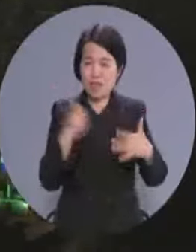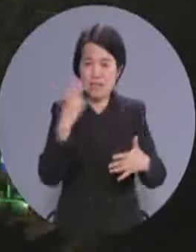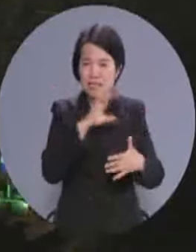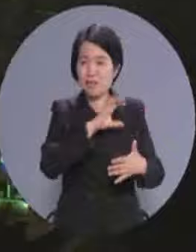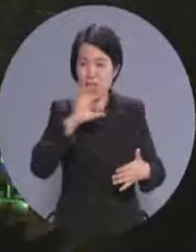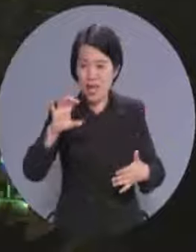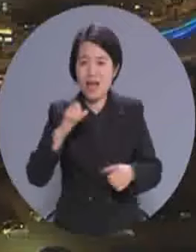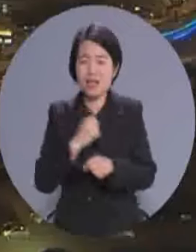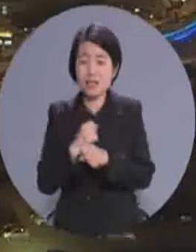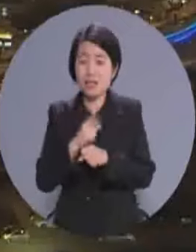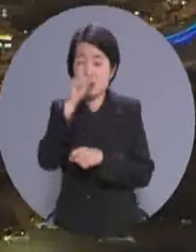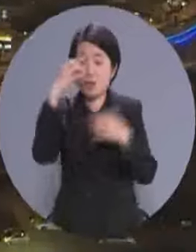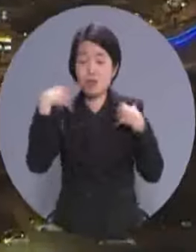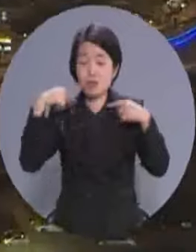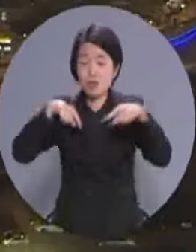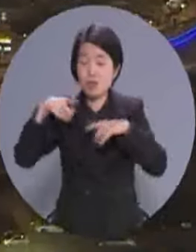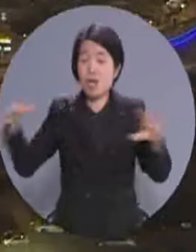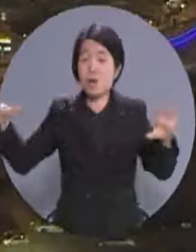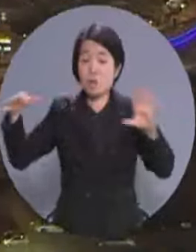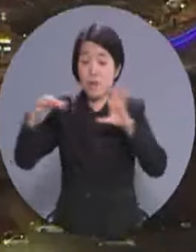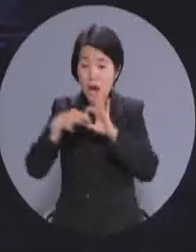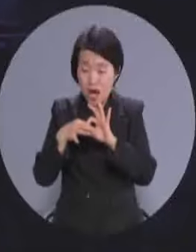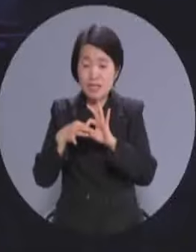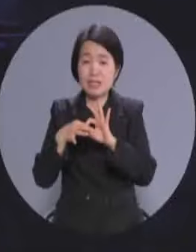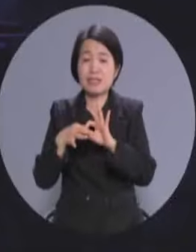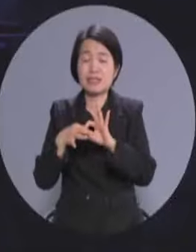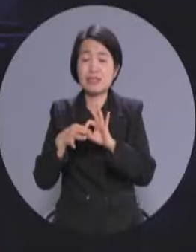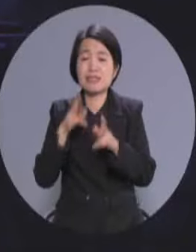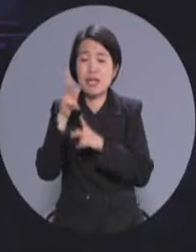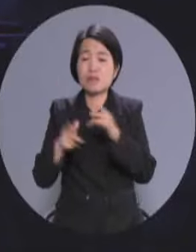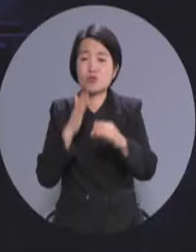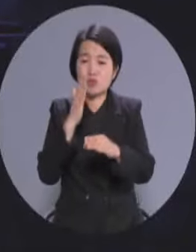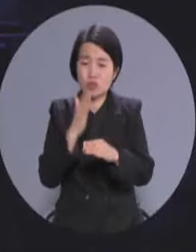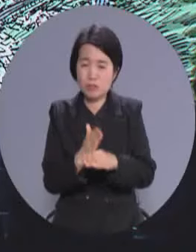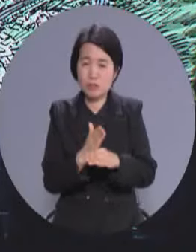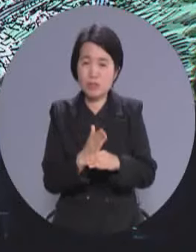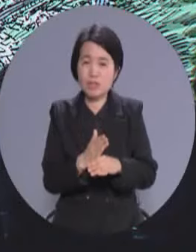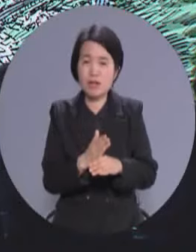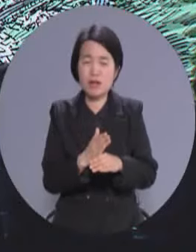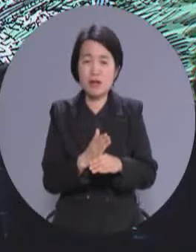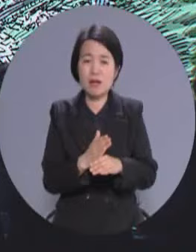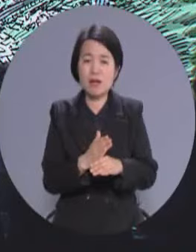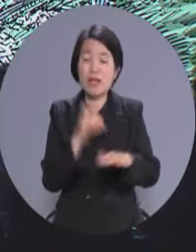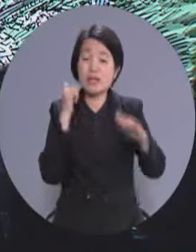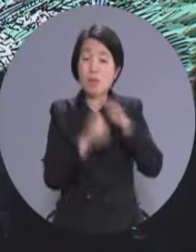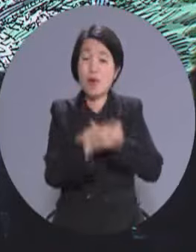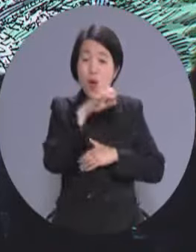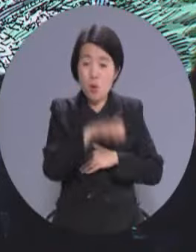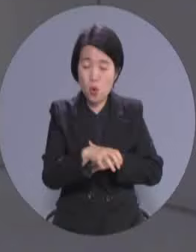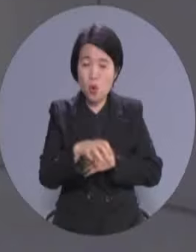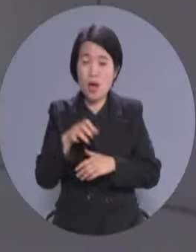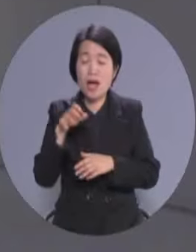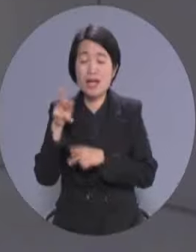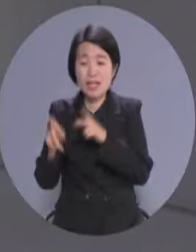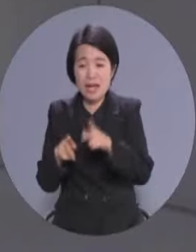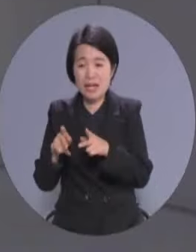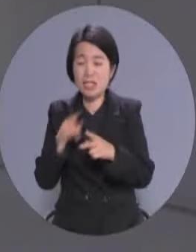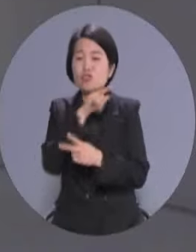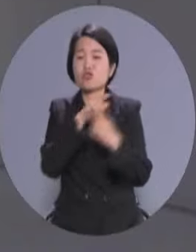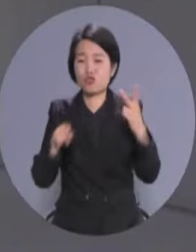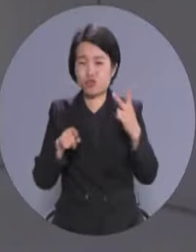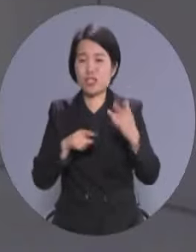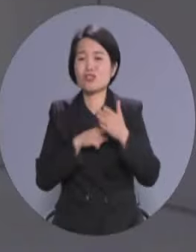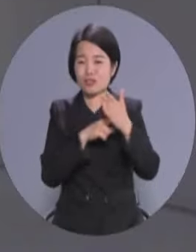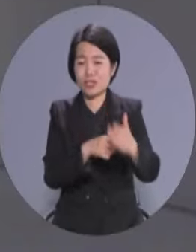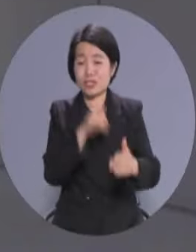재가동해서 정부 정책과 연계한 선도 사업 위주의 랜드마크와 상업시설 건립이 골자입니다. 또